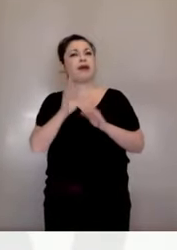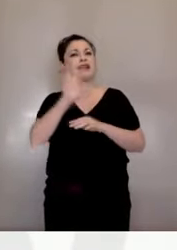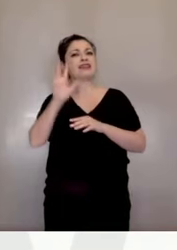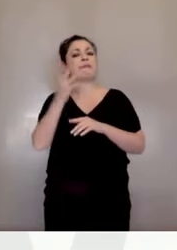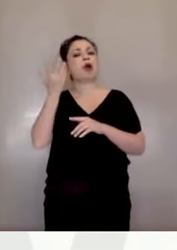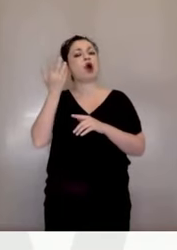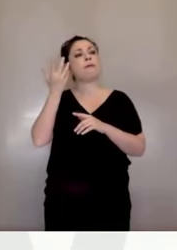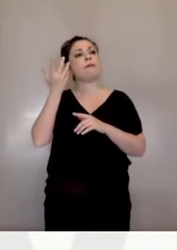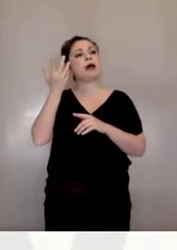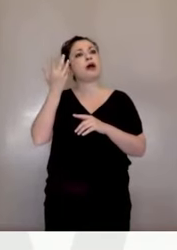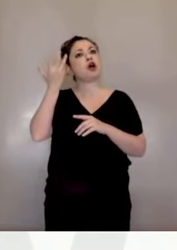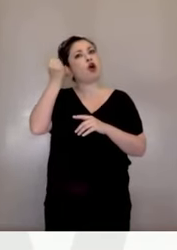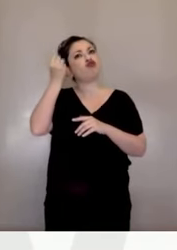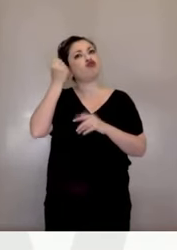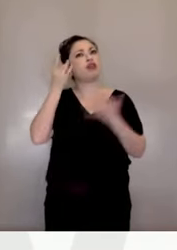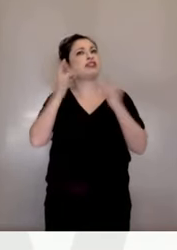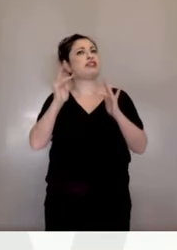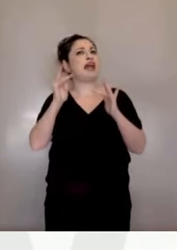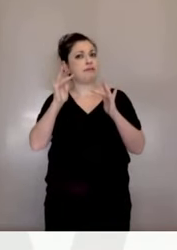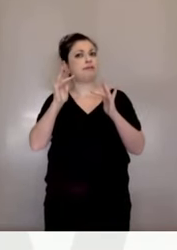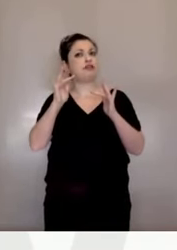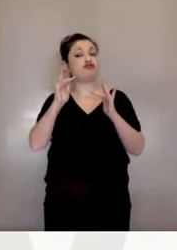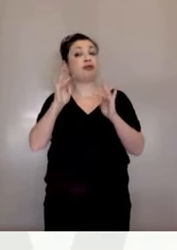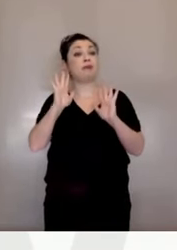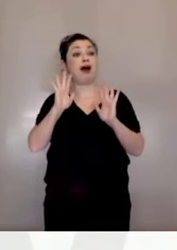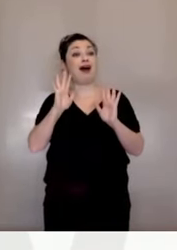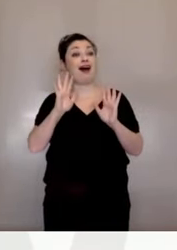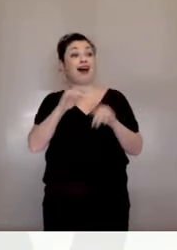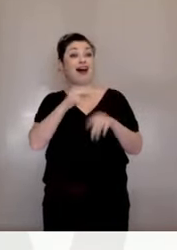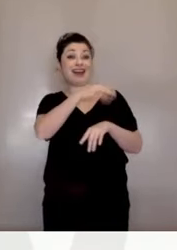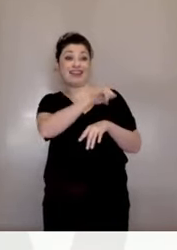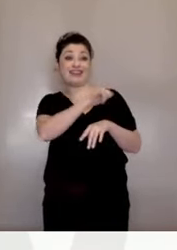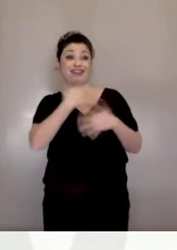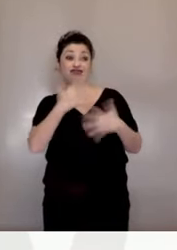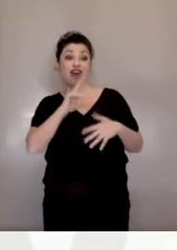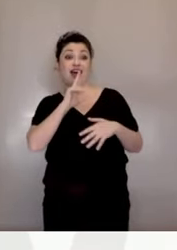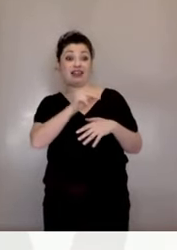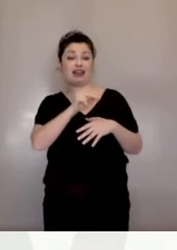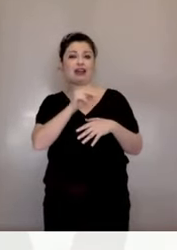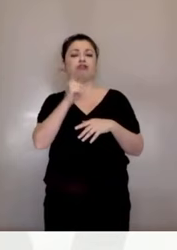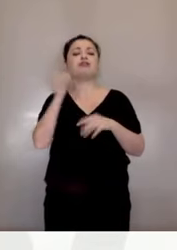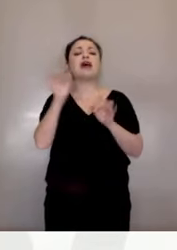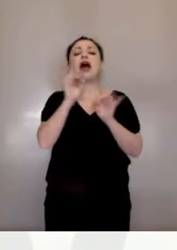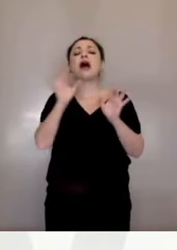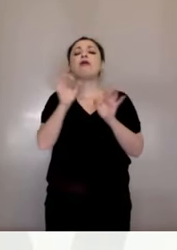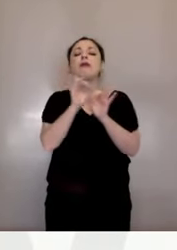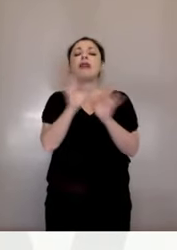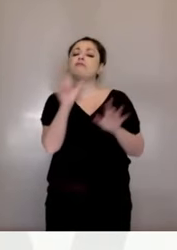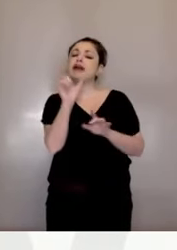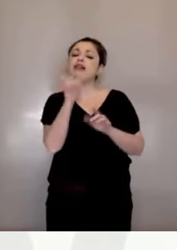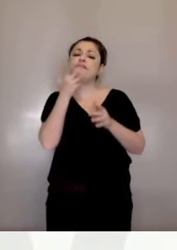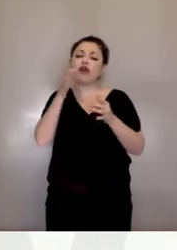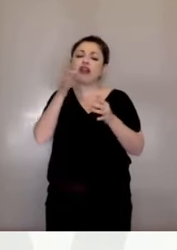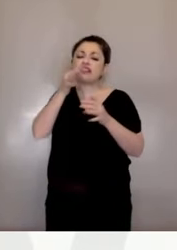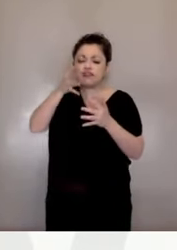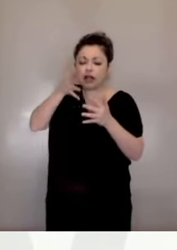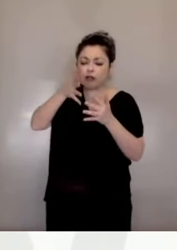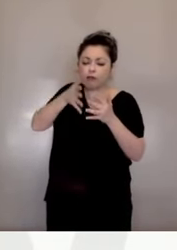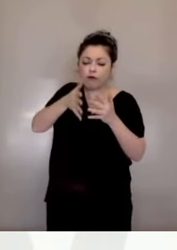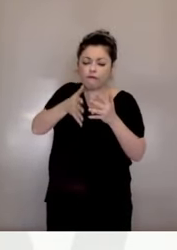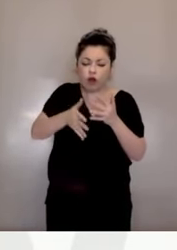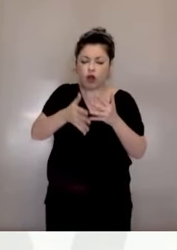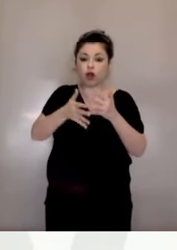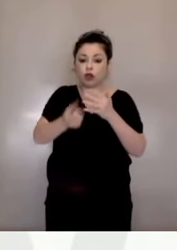comune buonsenso, ma come ha evidenziato il professor Nancy, se cerchiamo di approfondirne il significato, ci imbattiamo in